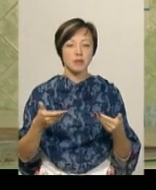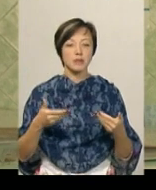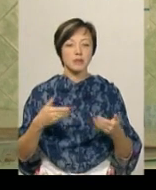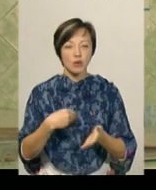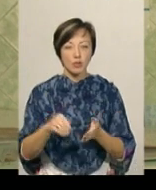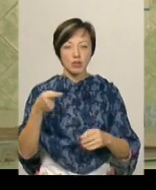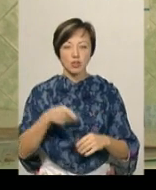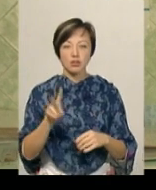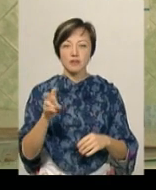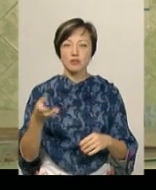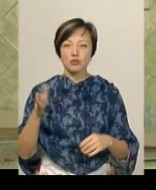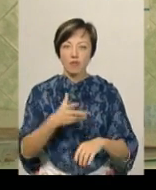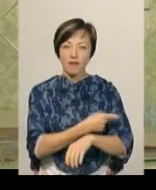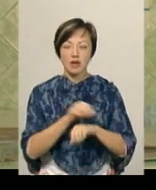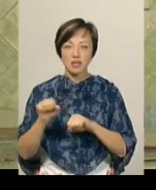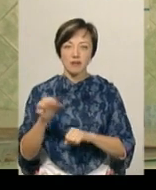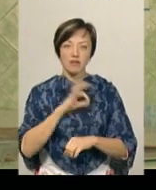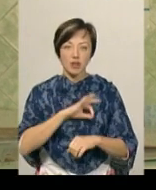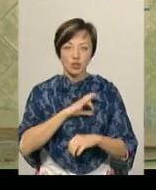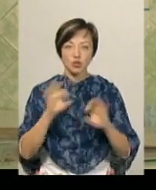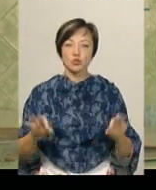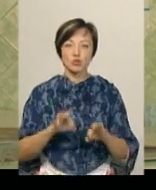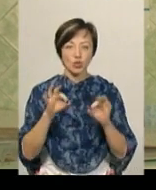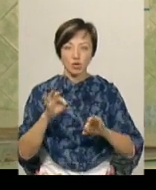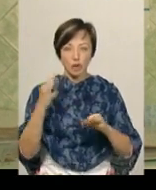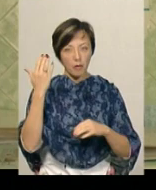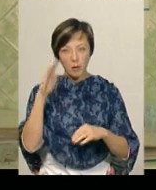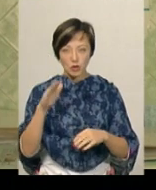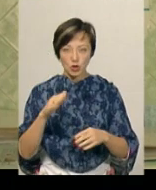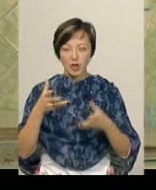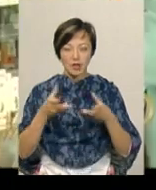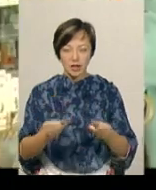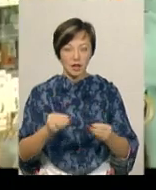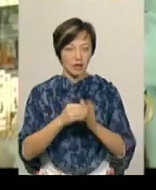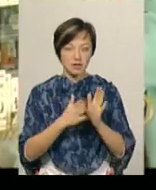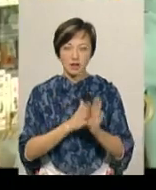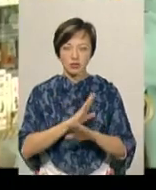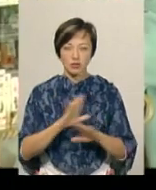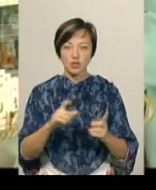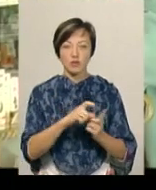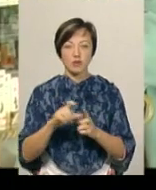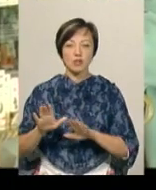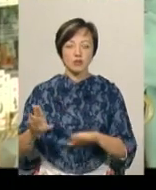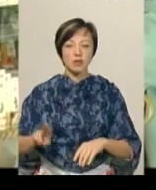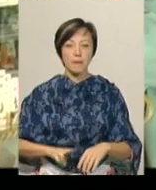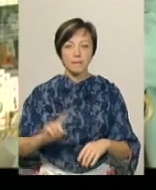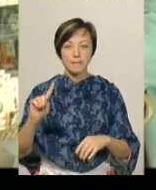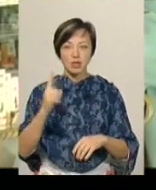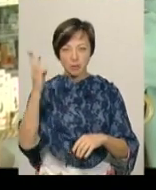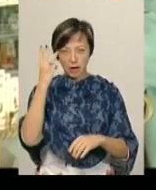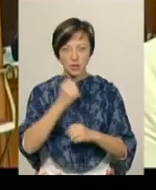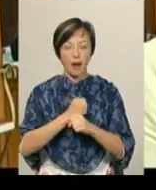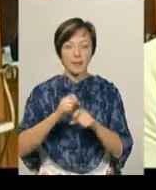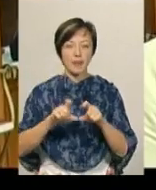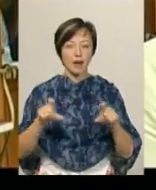закупили 1200 доз вакцини, ми всі їх використали, жодної побічної дії було не зареєстровано. За словами заступниці директора першої хмельницької